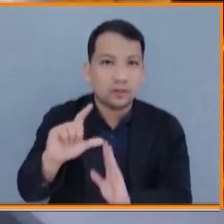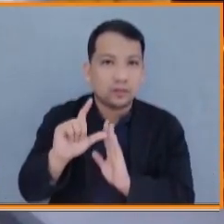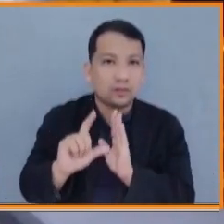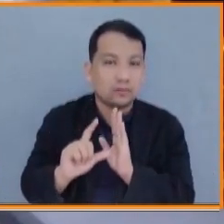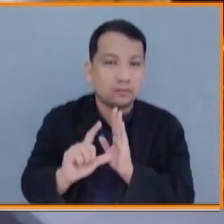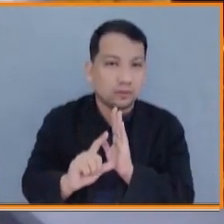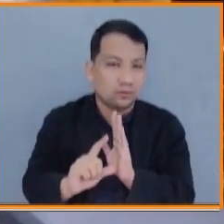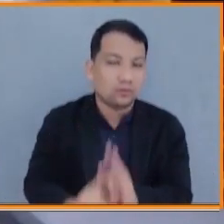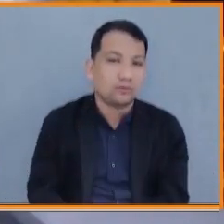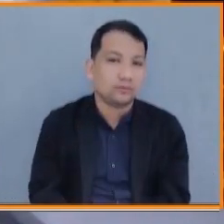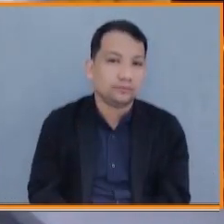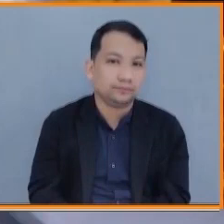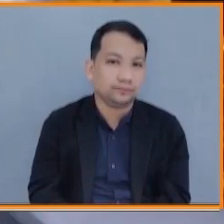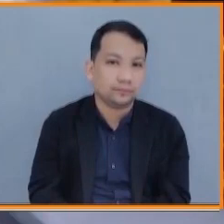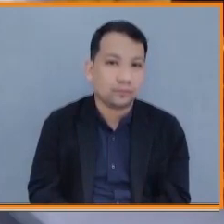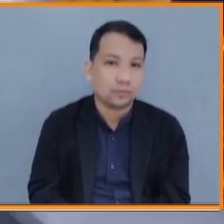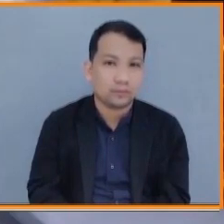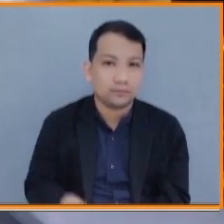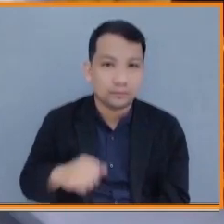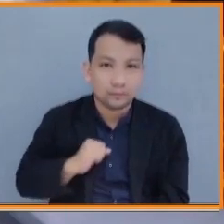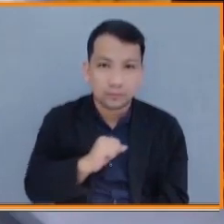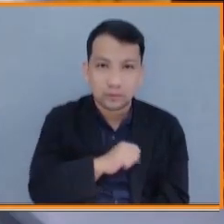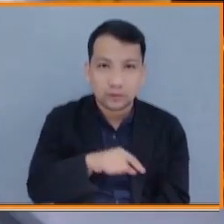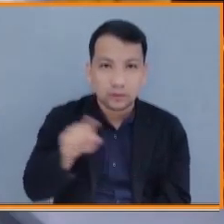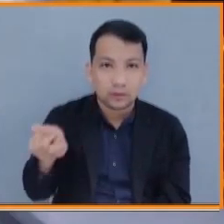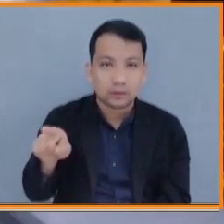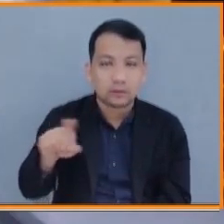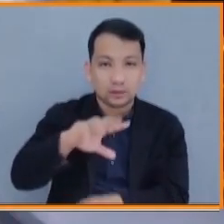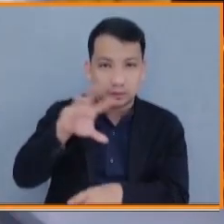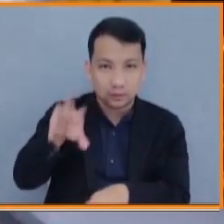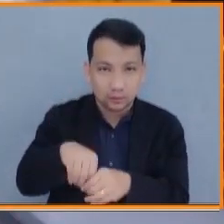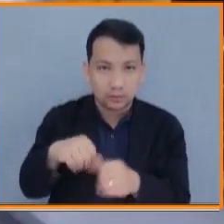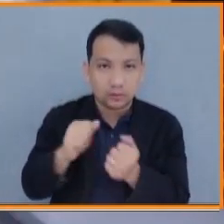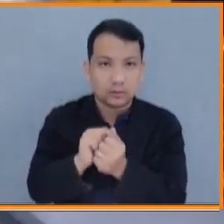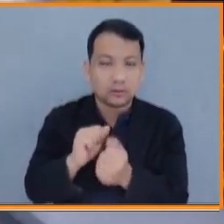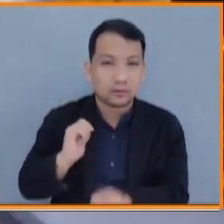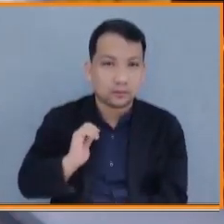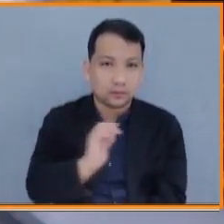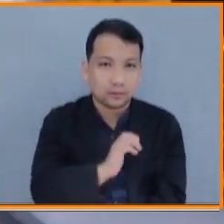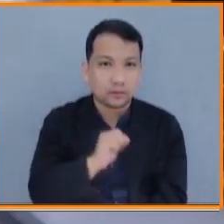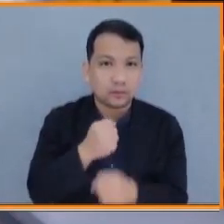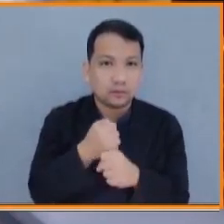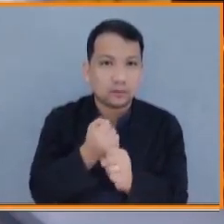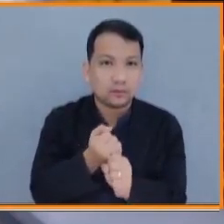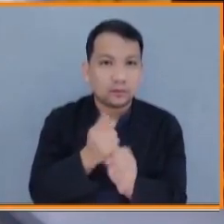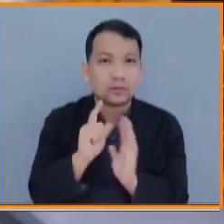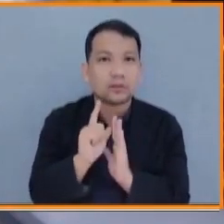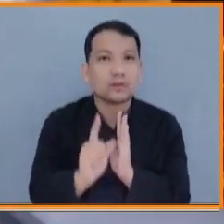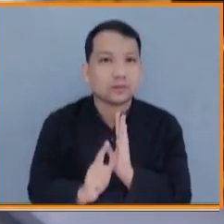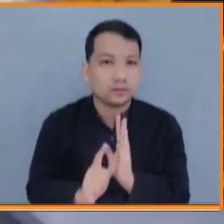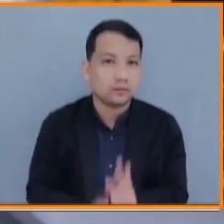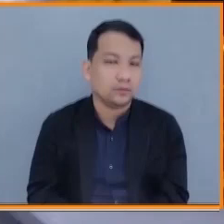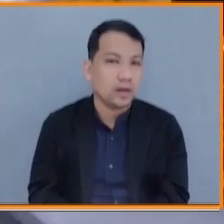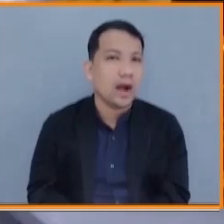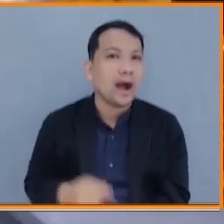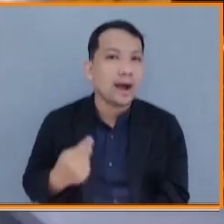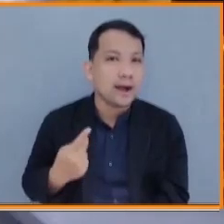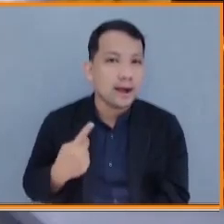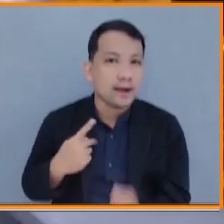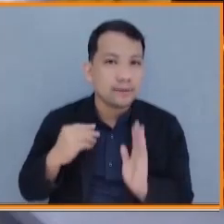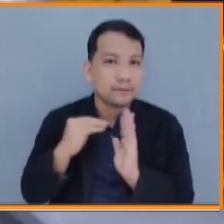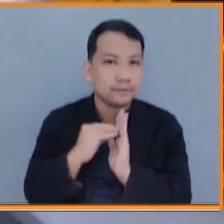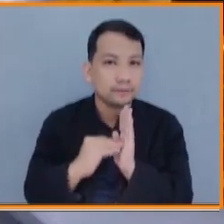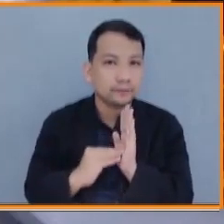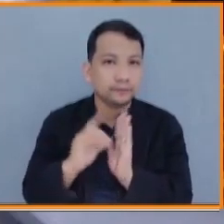mismo kasi ang senado ang bahagi ng ating Kongreso na gumagawa ng batas at may mga batas po ngayon na kung